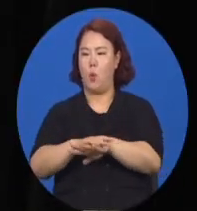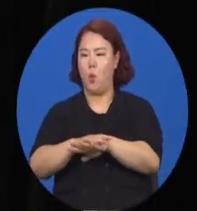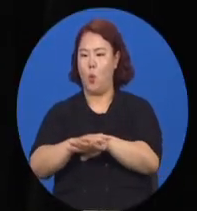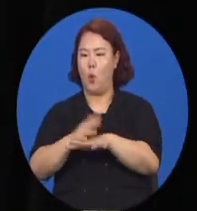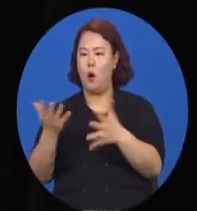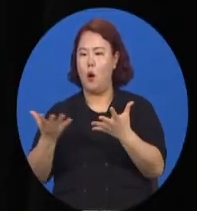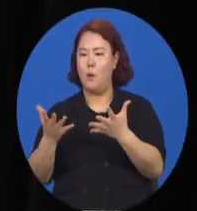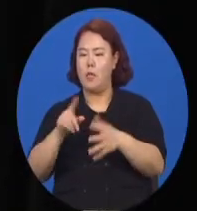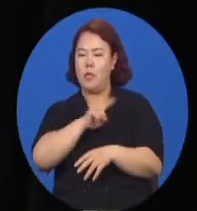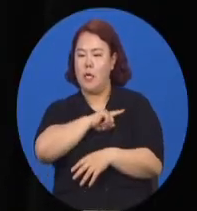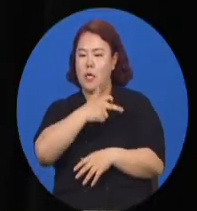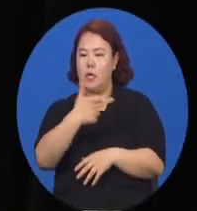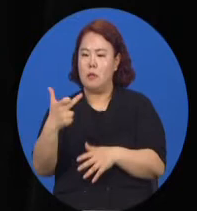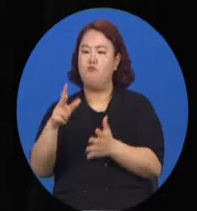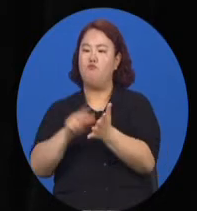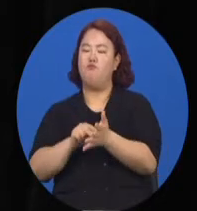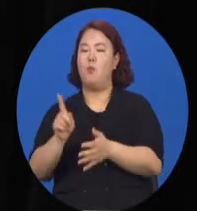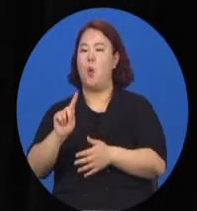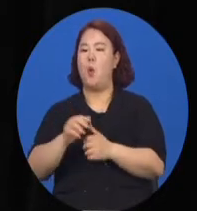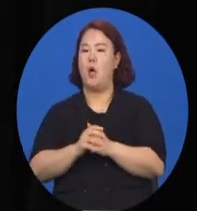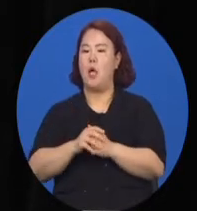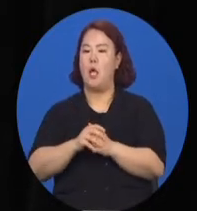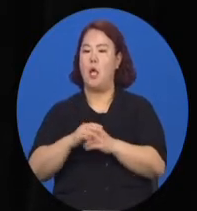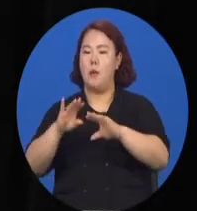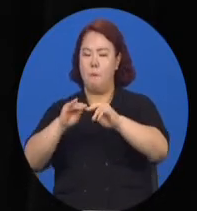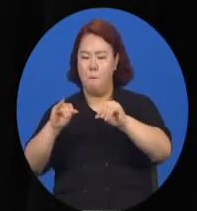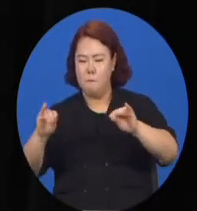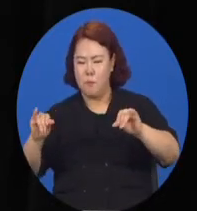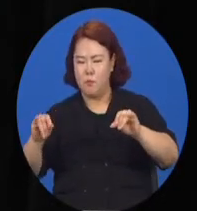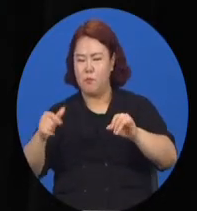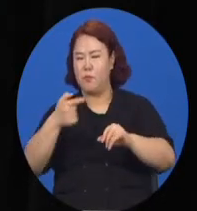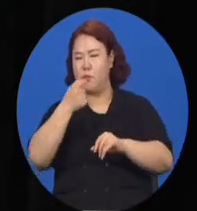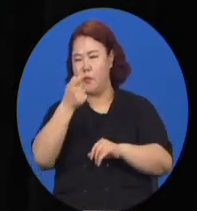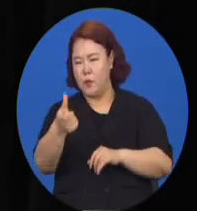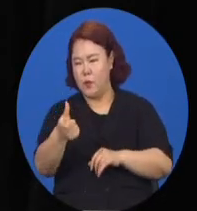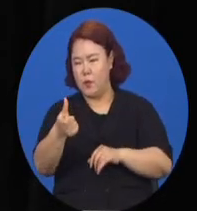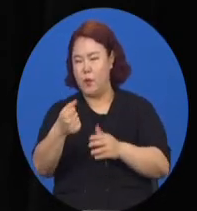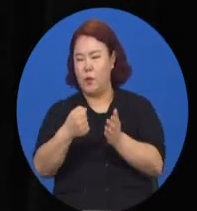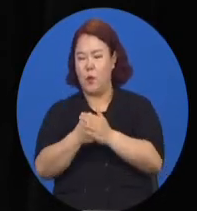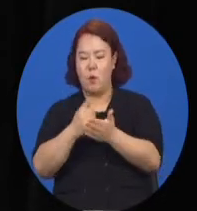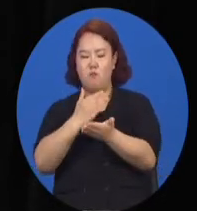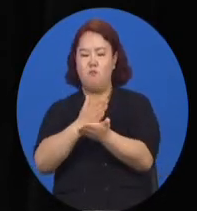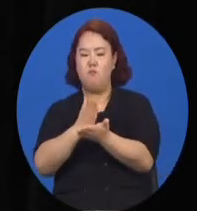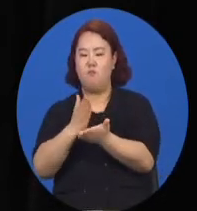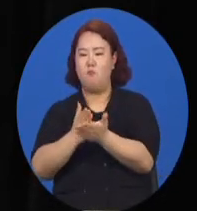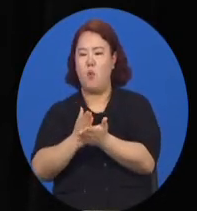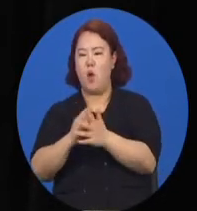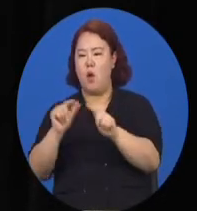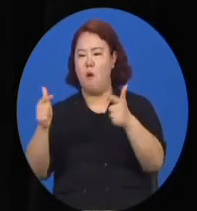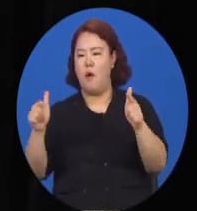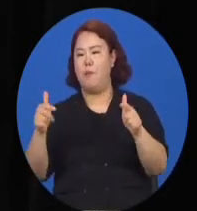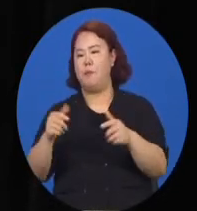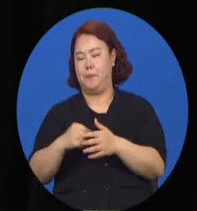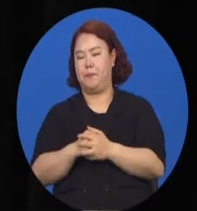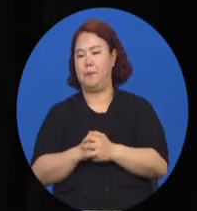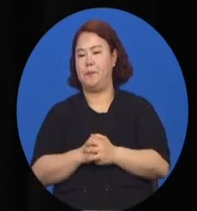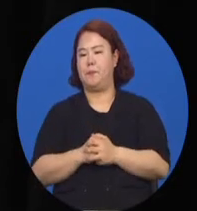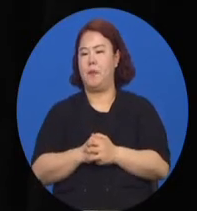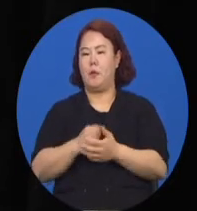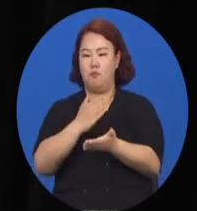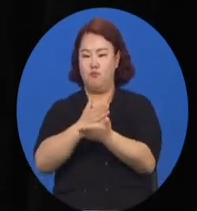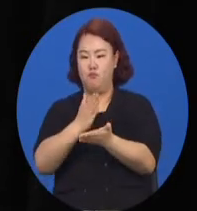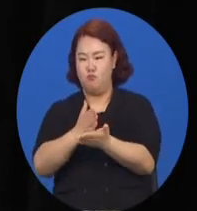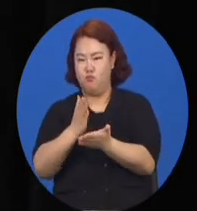그 단점은 경지 면적의 협소와 품목의 다양화라고 생각합니다. 따라서 그